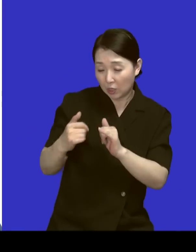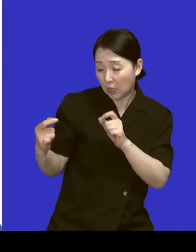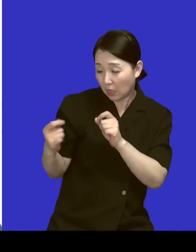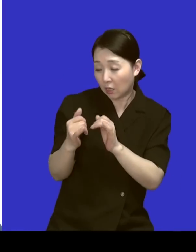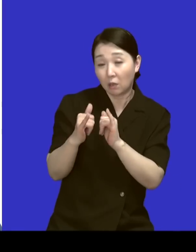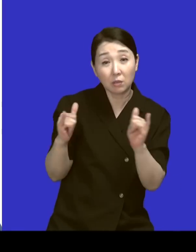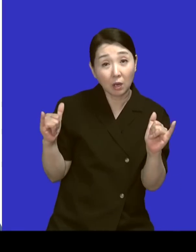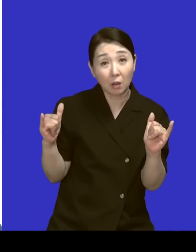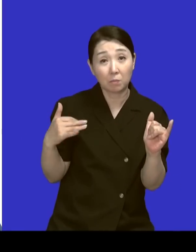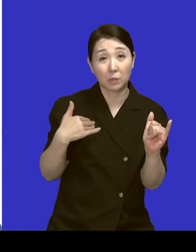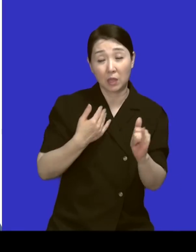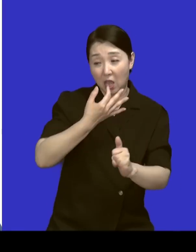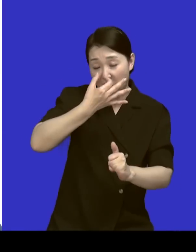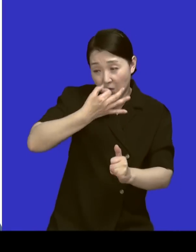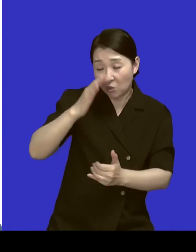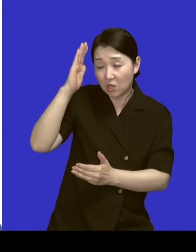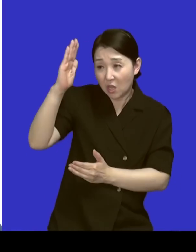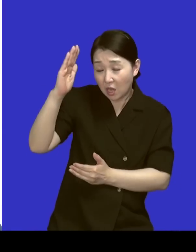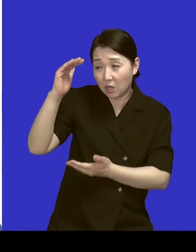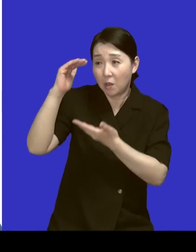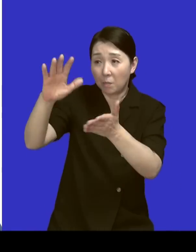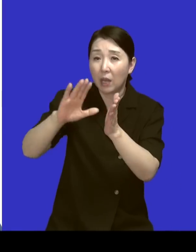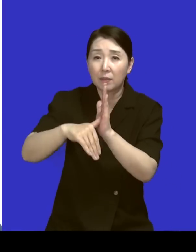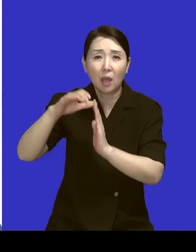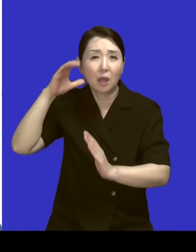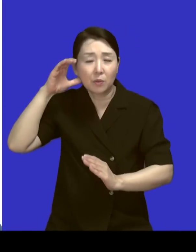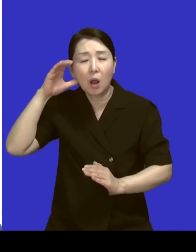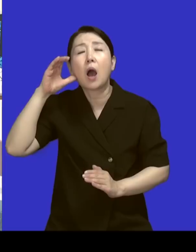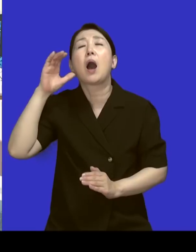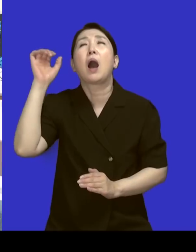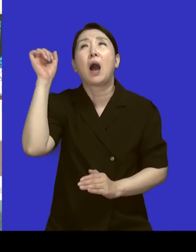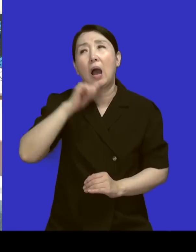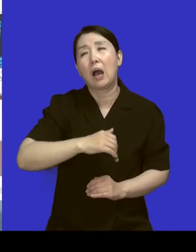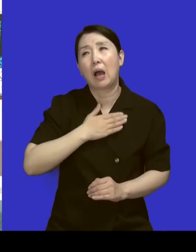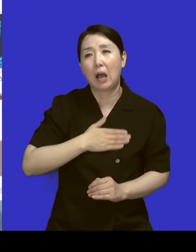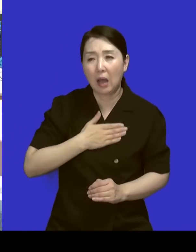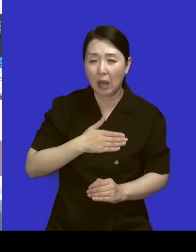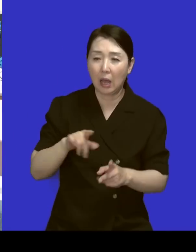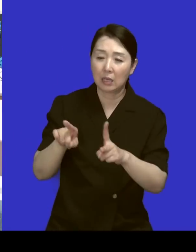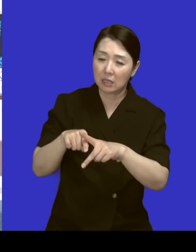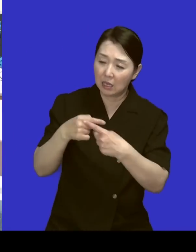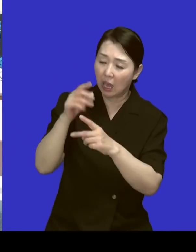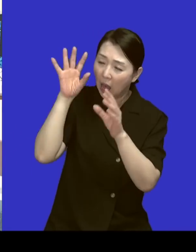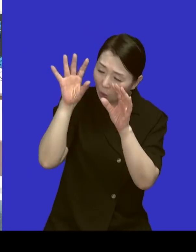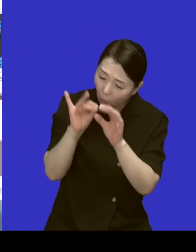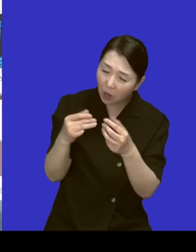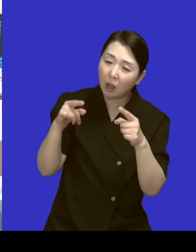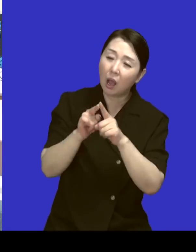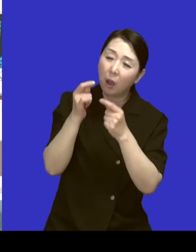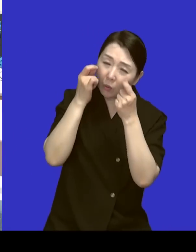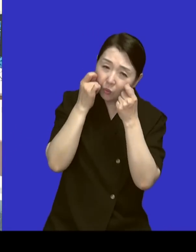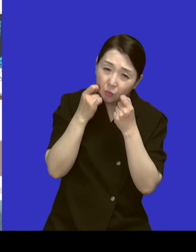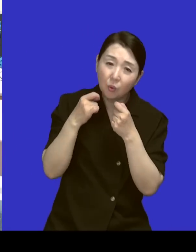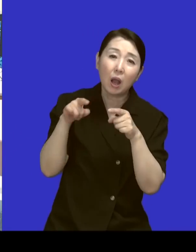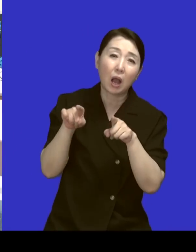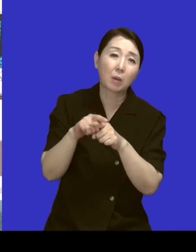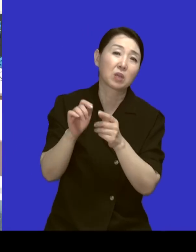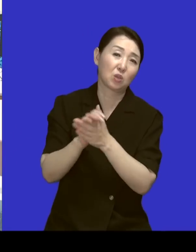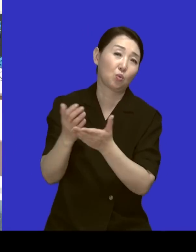사람들이 나 힘든 이야기를 얘기했을 때 그걸 들어주고 같이 아파하고 같이 울어주고 같이